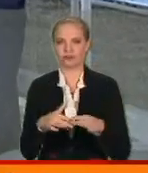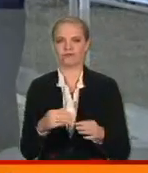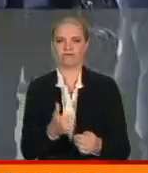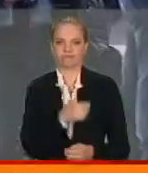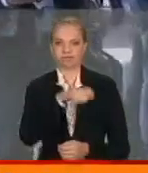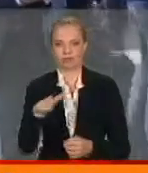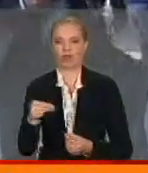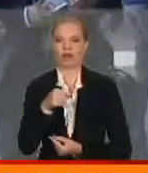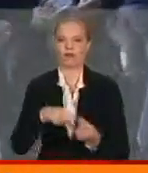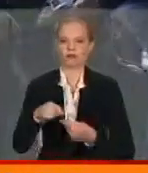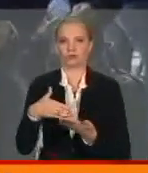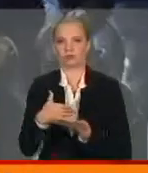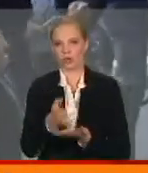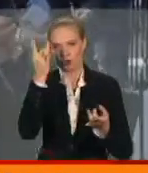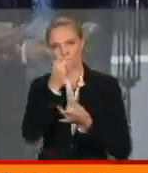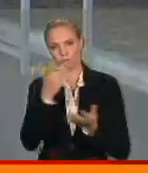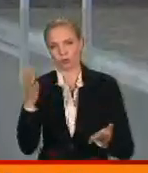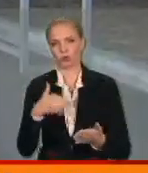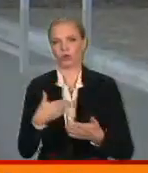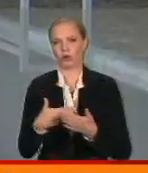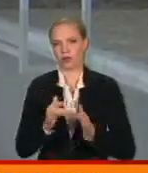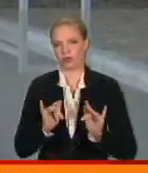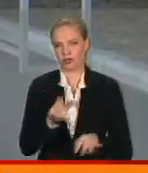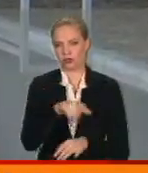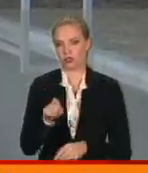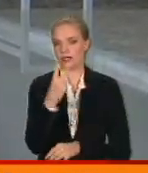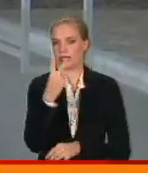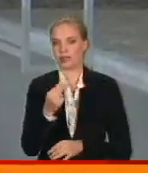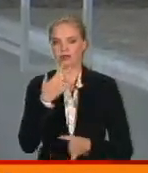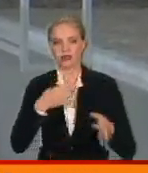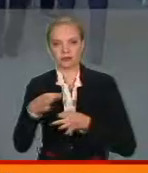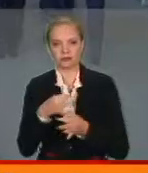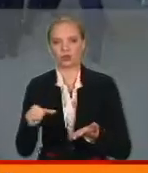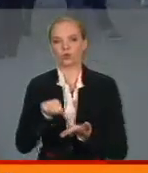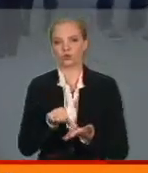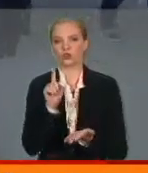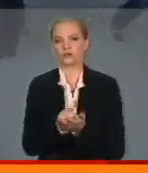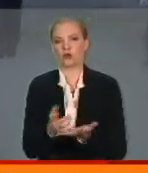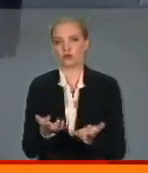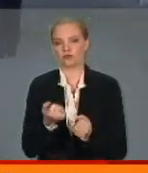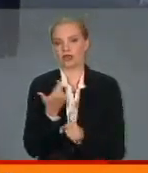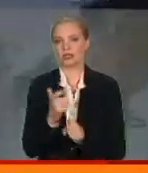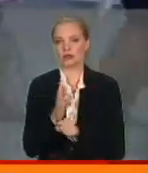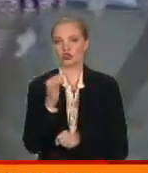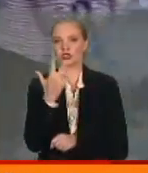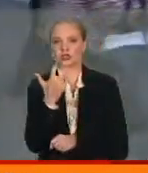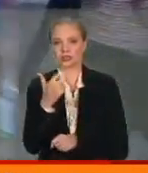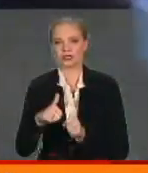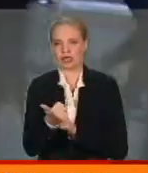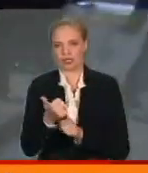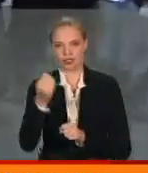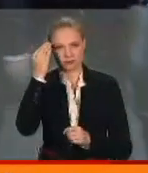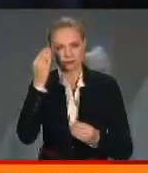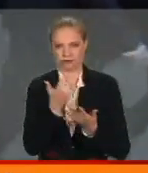гості політики бізнесмени культурні і громадські діячі за два дні форуму участь у ньому мають взяти більше ніж три сотні лідерів